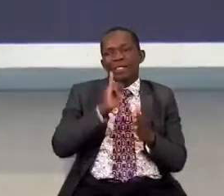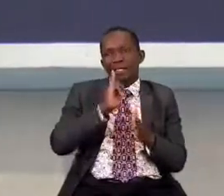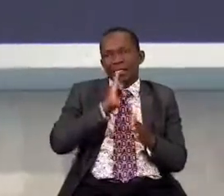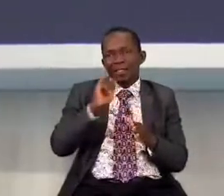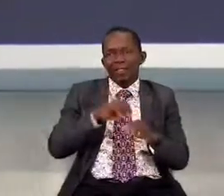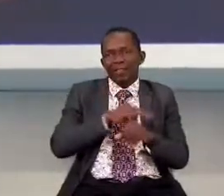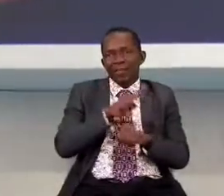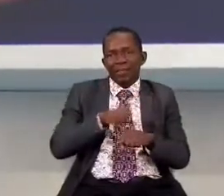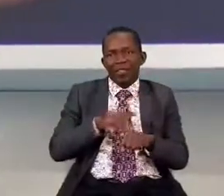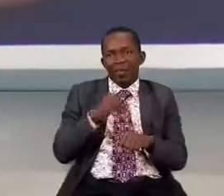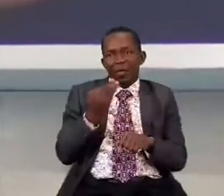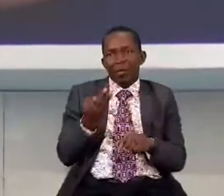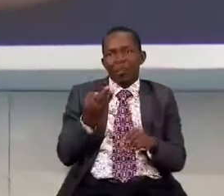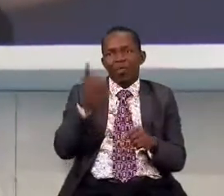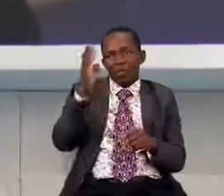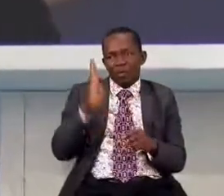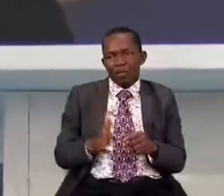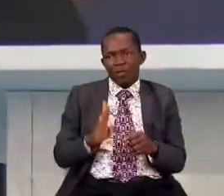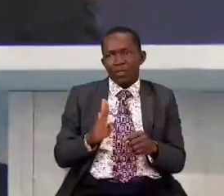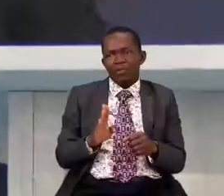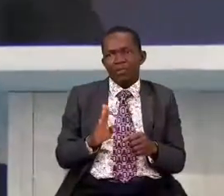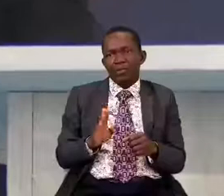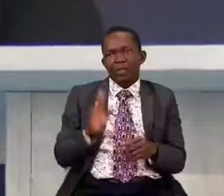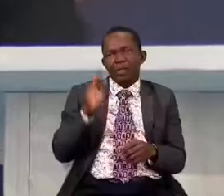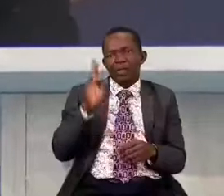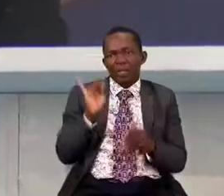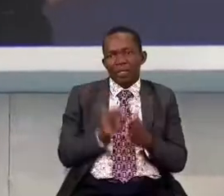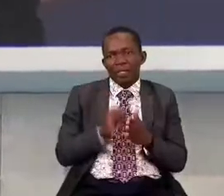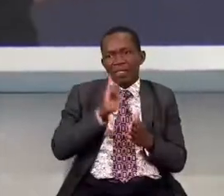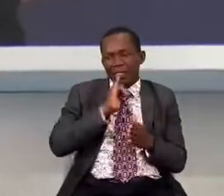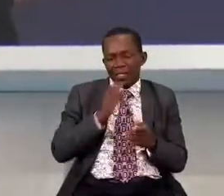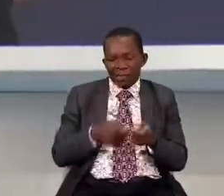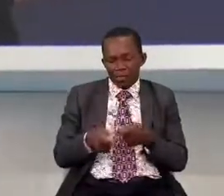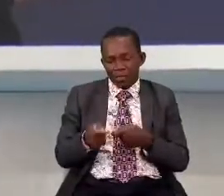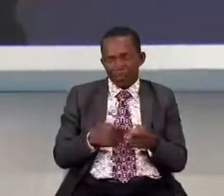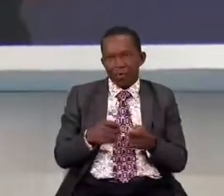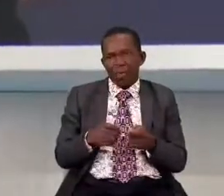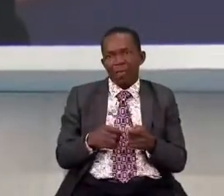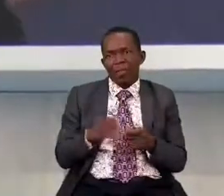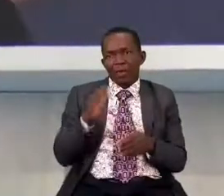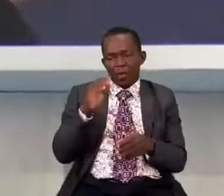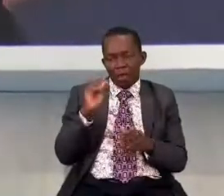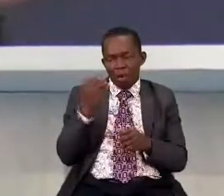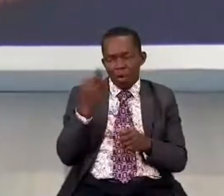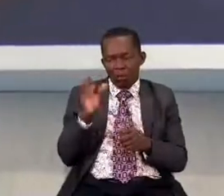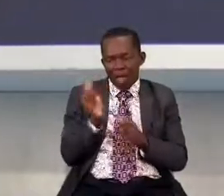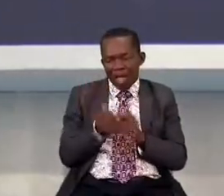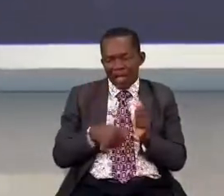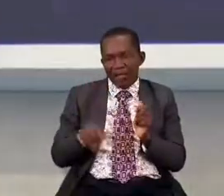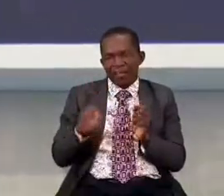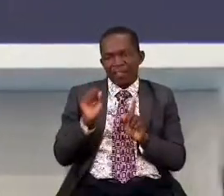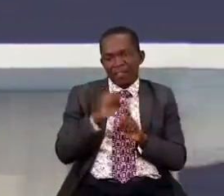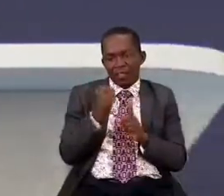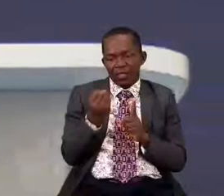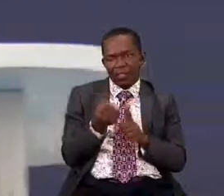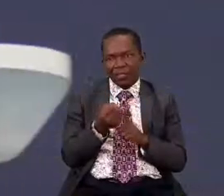les situations. Il nous donne cette nature. Ça, c'est la nature triomphante. Ça, c'est la nature